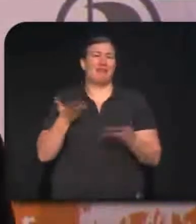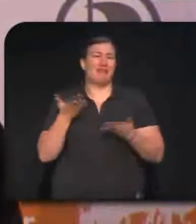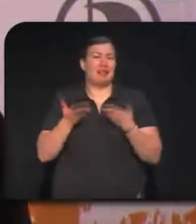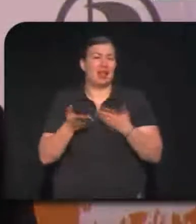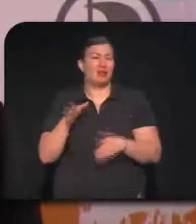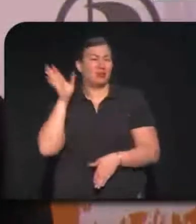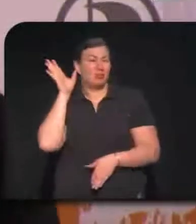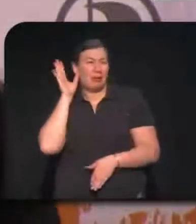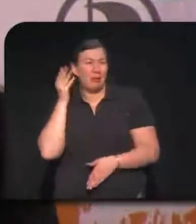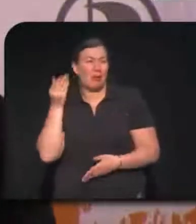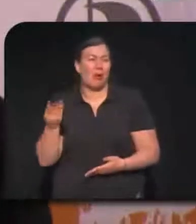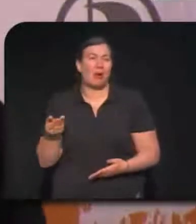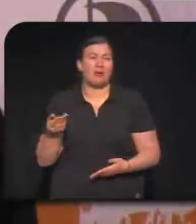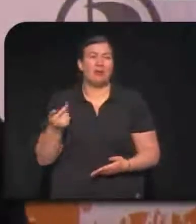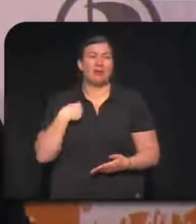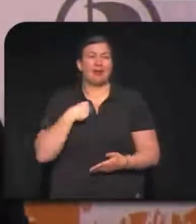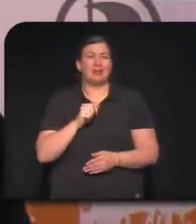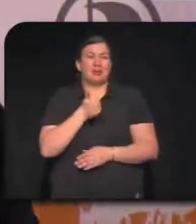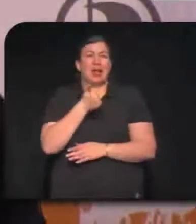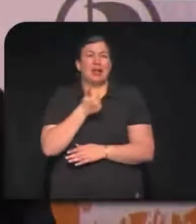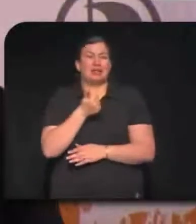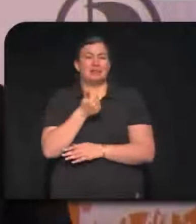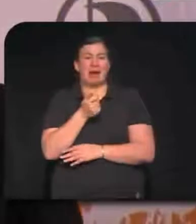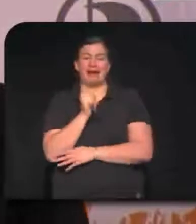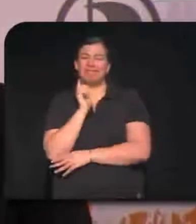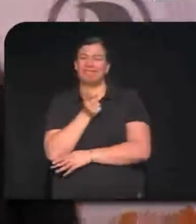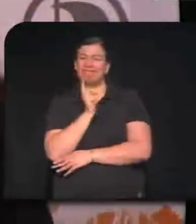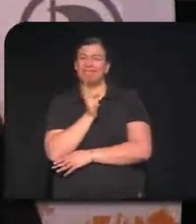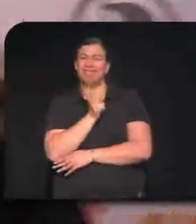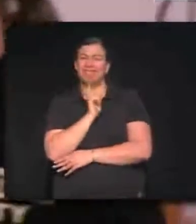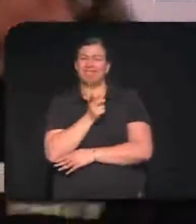bekommt er nämlich erstmal ein Anschiss von mir haha